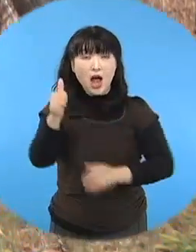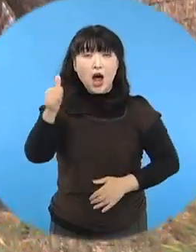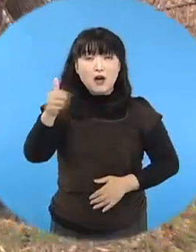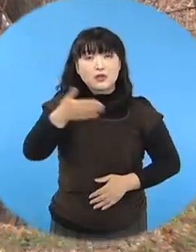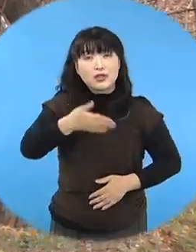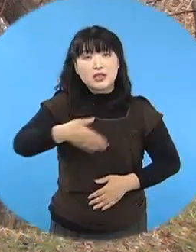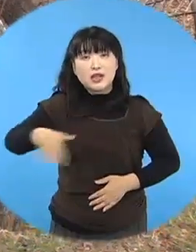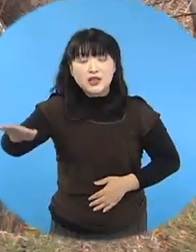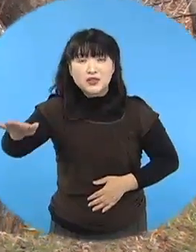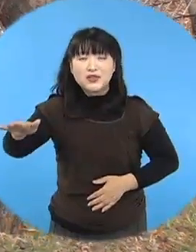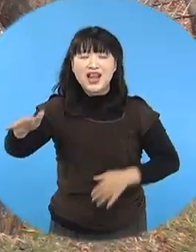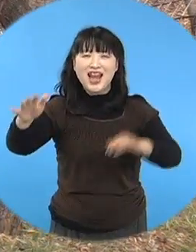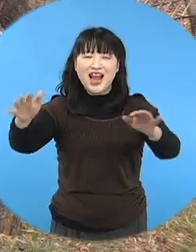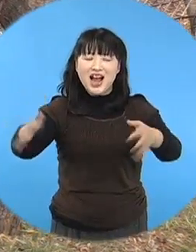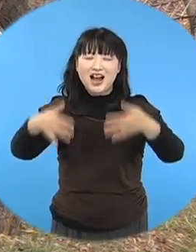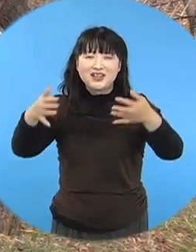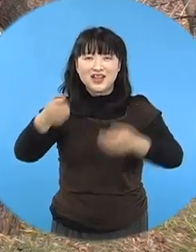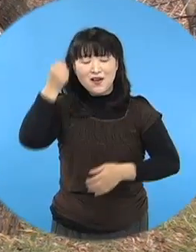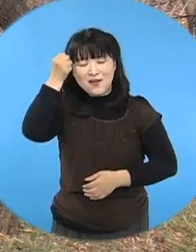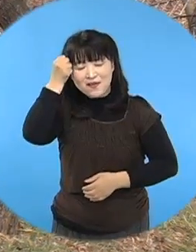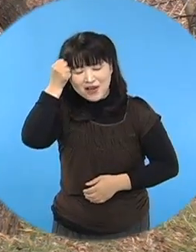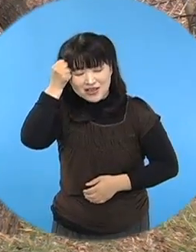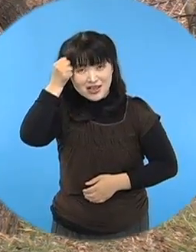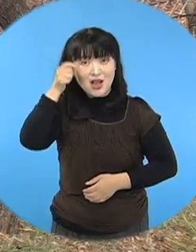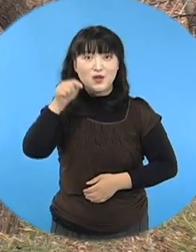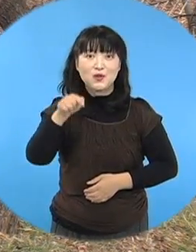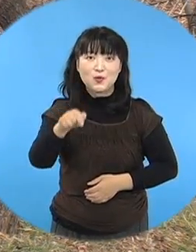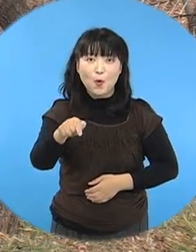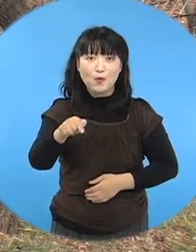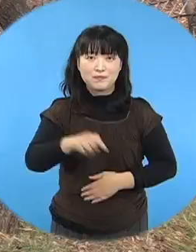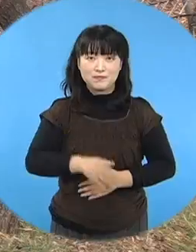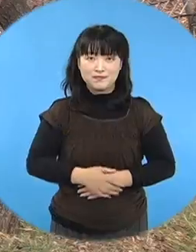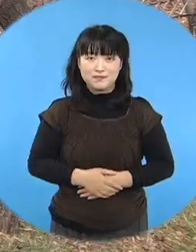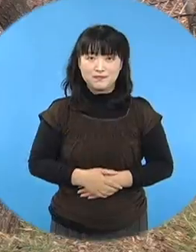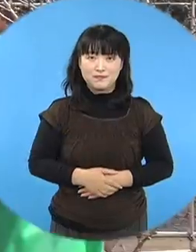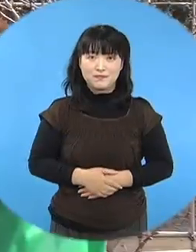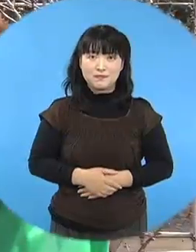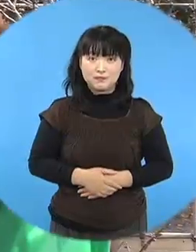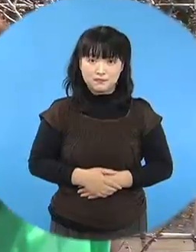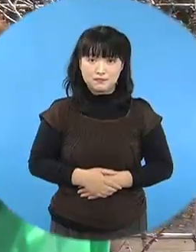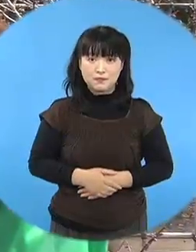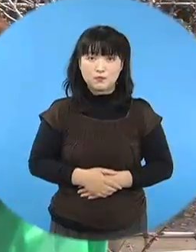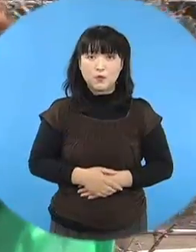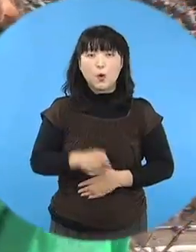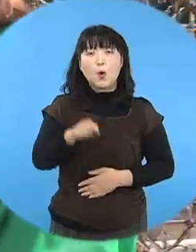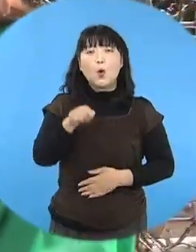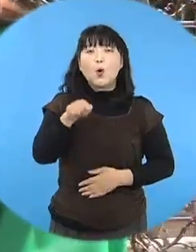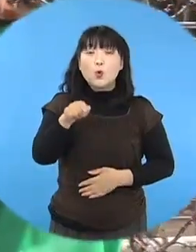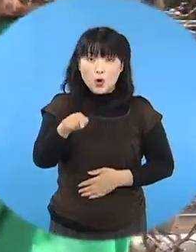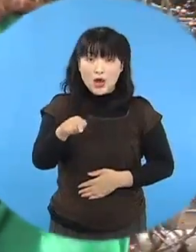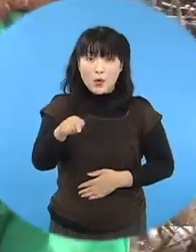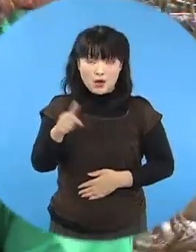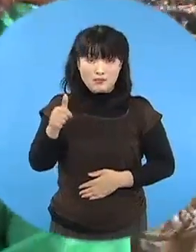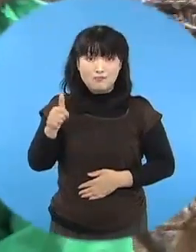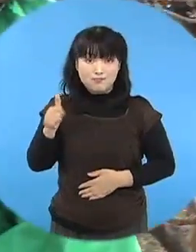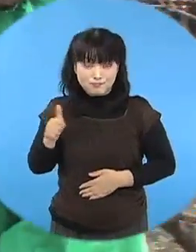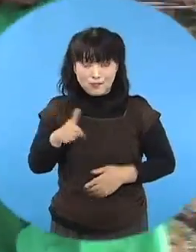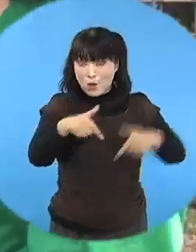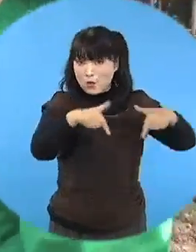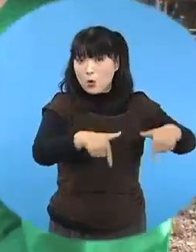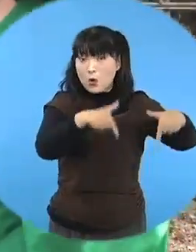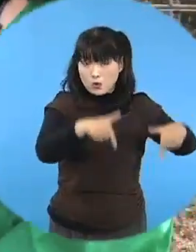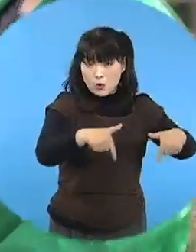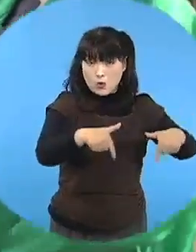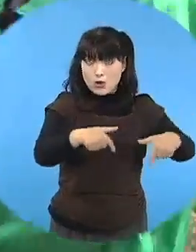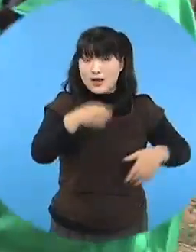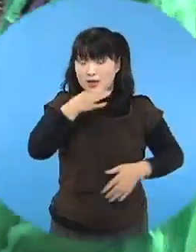主なしとて春な忘れそう。うん、これですね。 はい、これは、京都から太宰府に